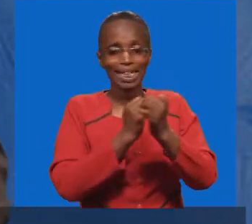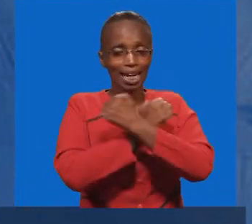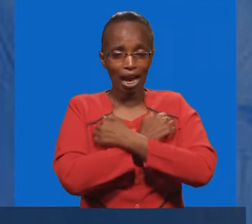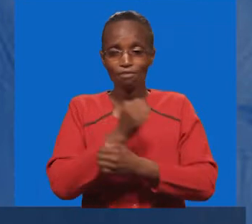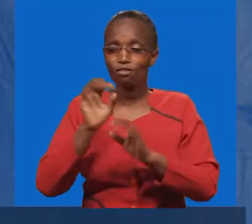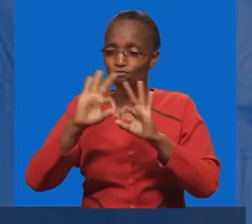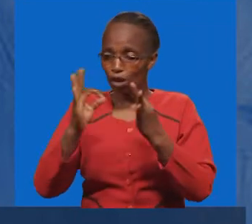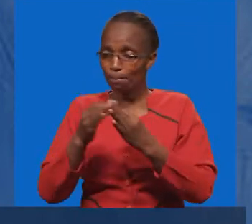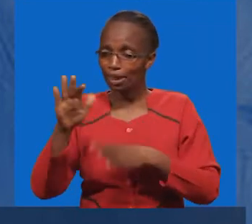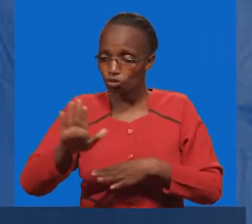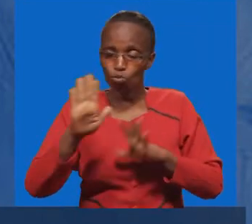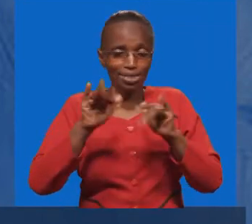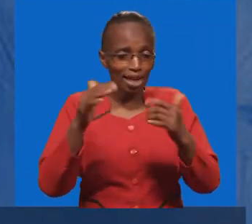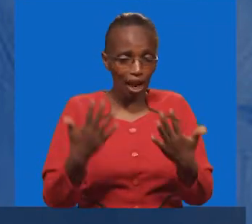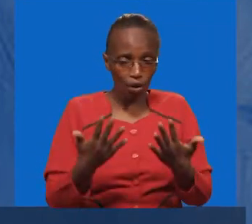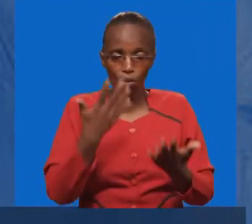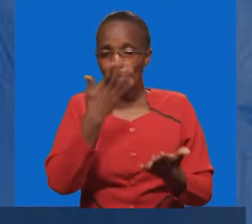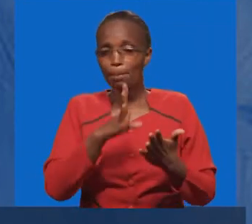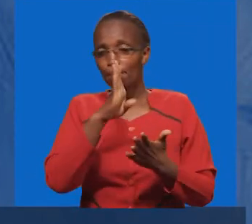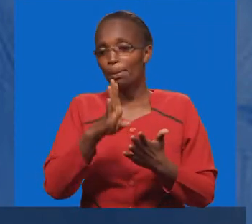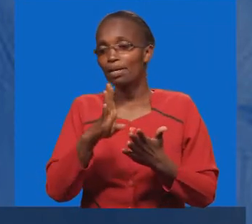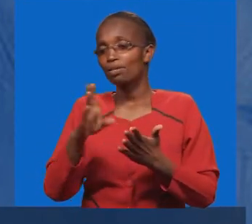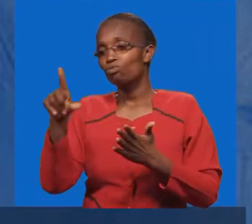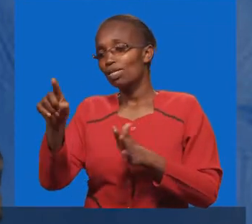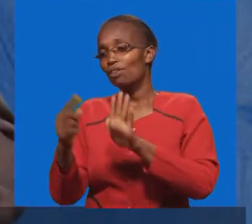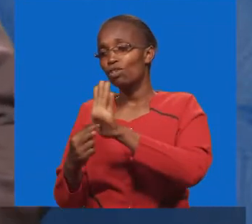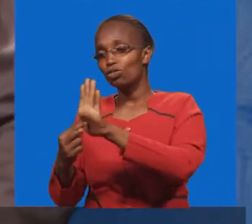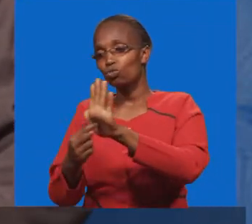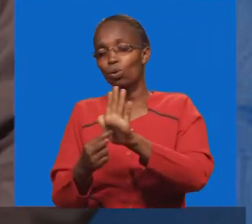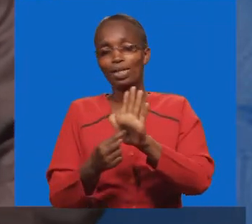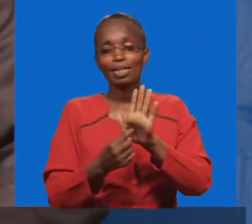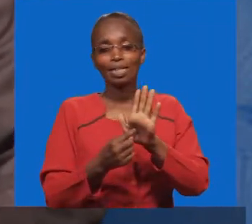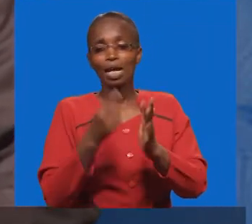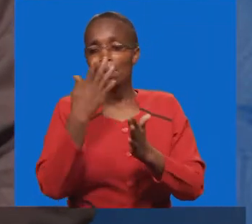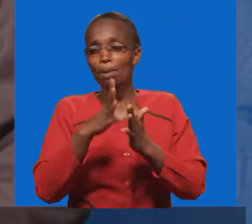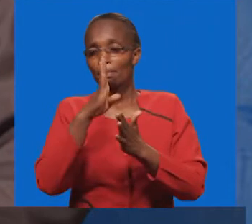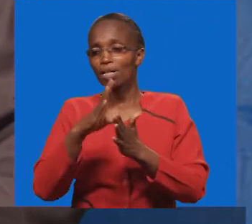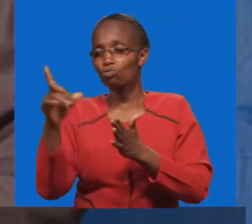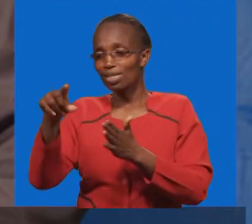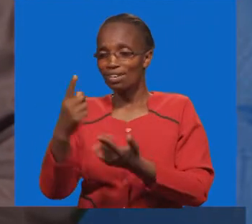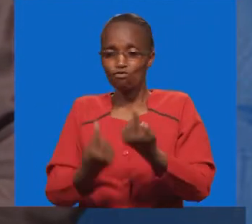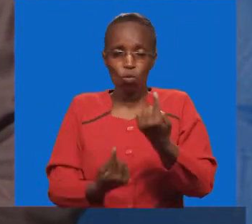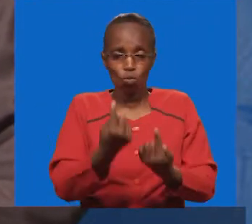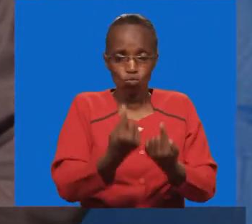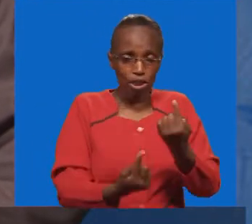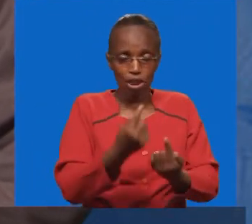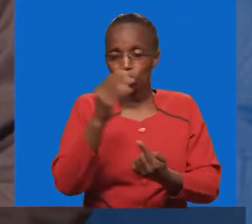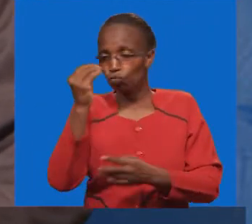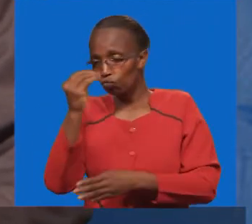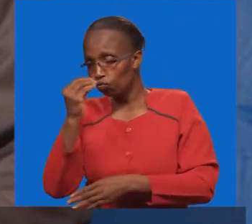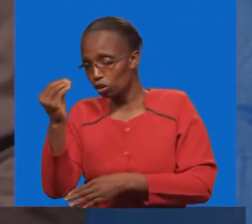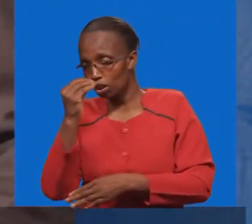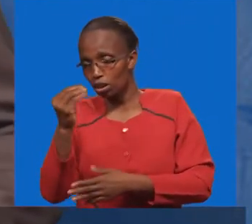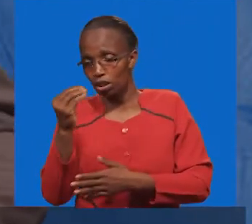pale, unaonyesha upendo wako kwa familia yako haje? Mama uliye pale, unaonyesha upendo wako kwa familia yako haje?